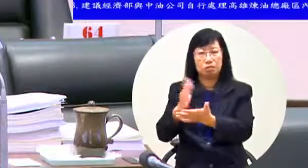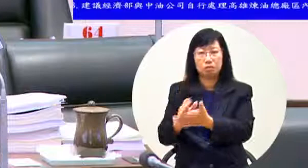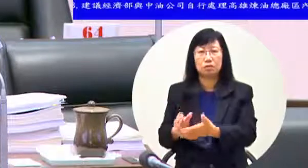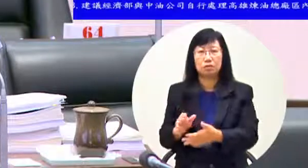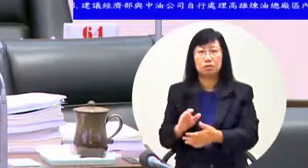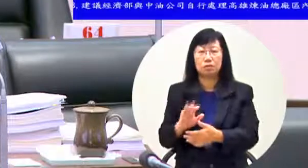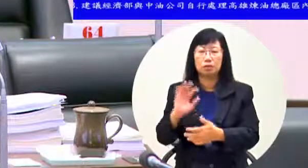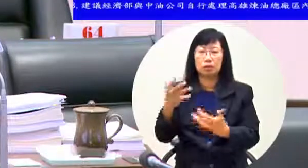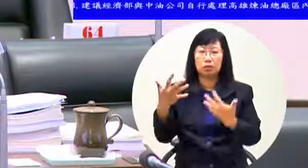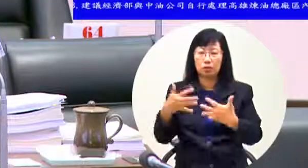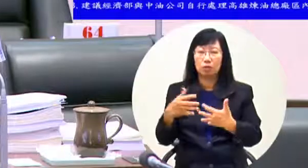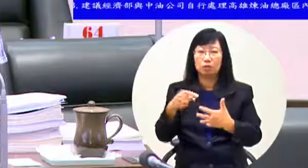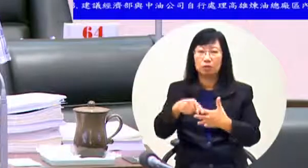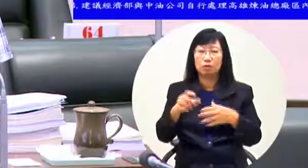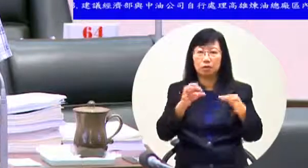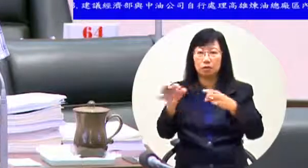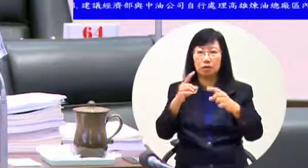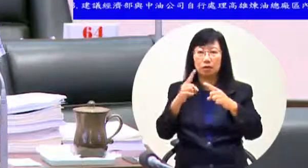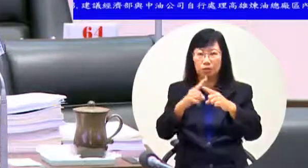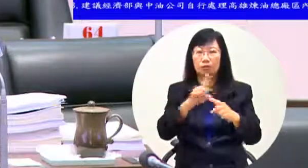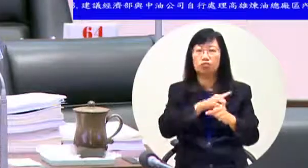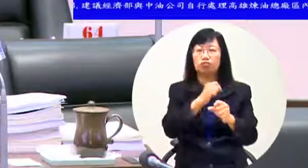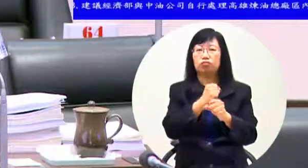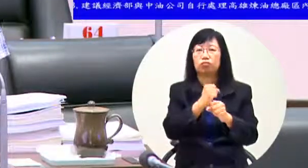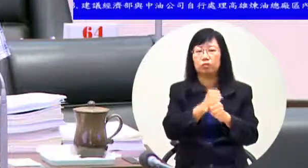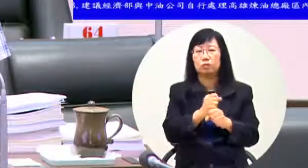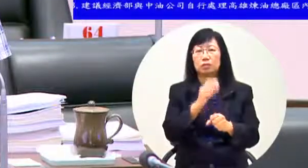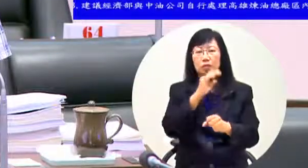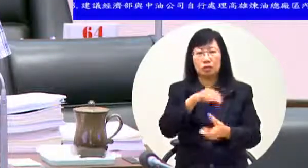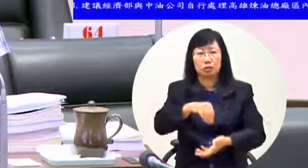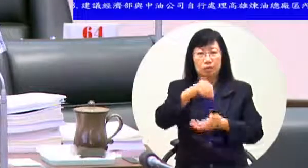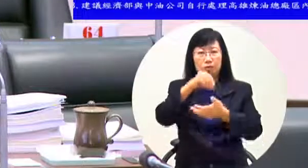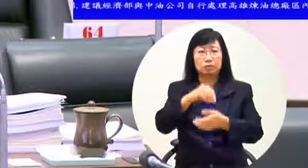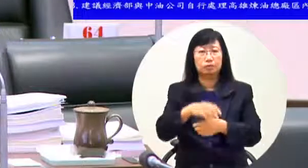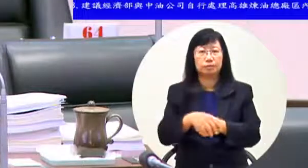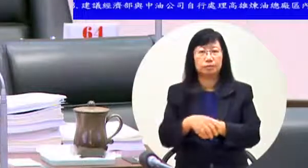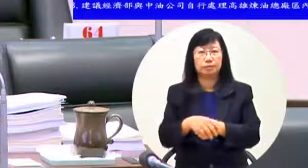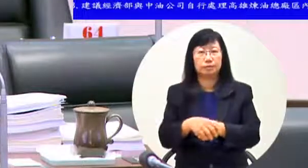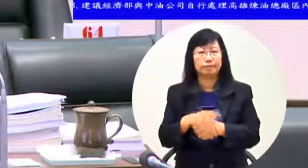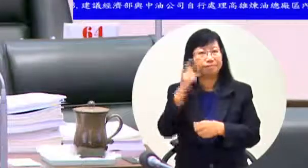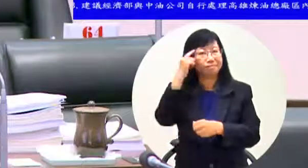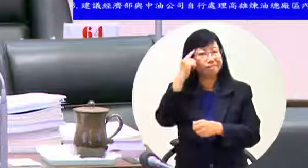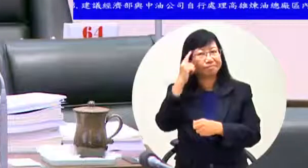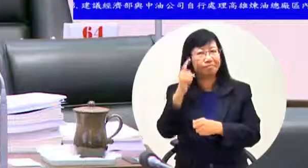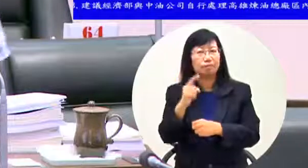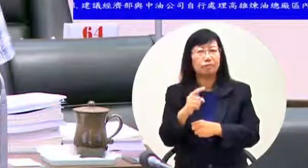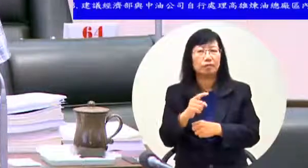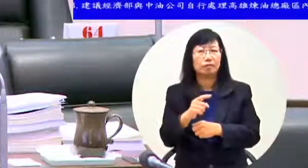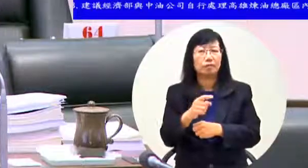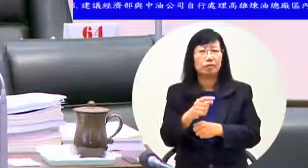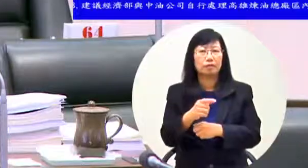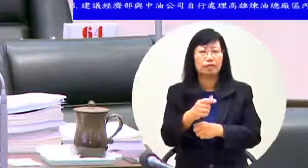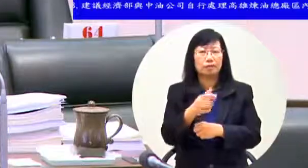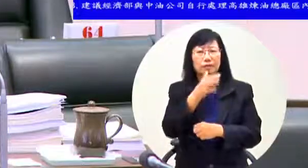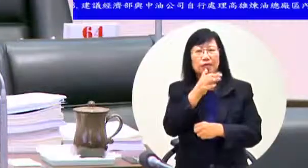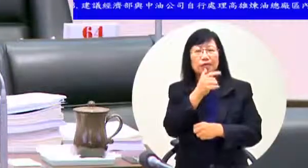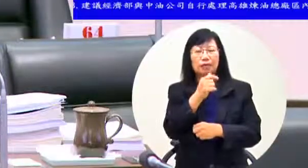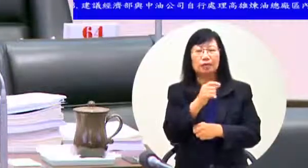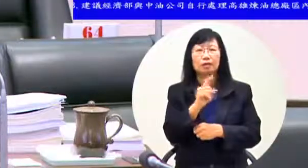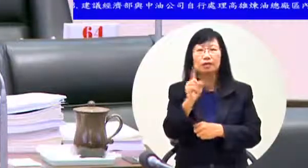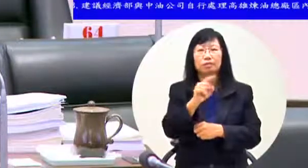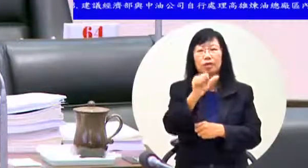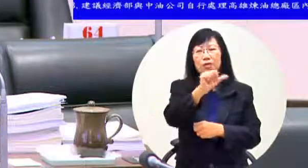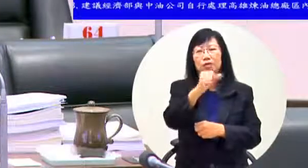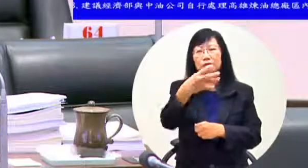商言商，有提出想一想543的做法，就讲还要处理